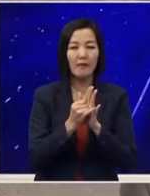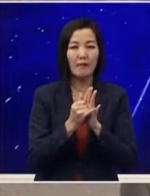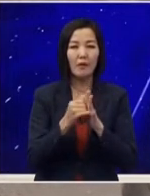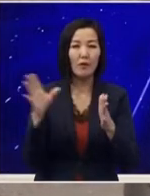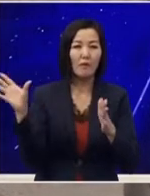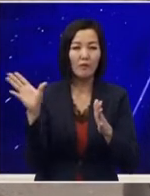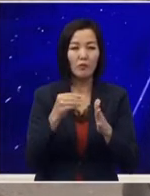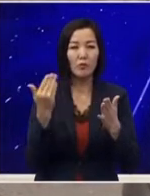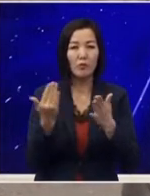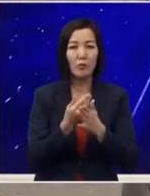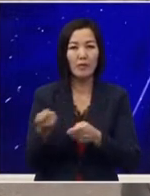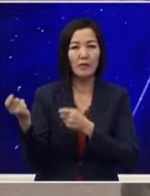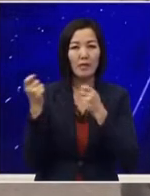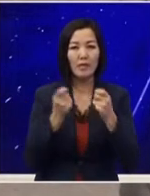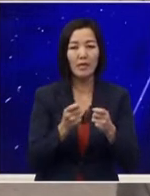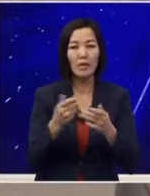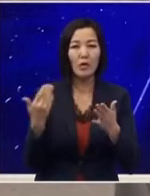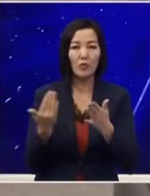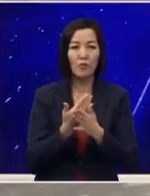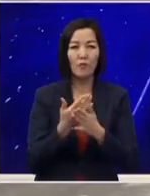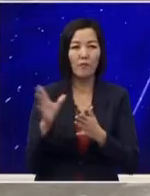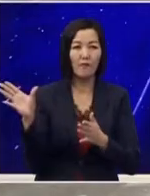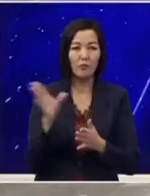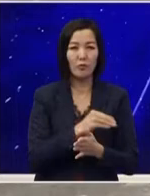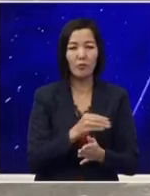жалюзи. Прибывают уже и стенды новые.